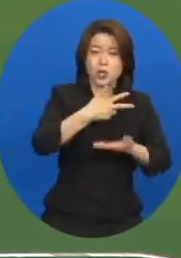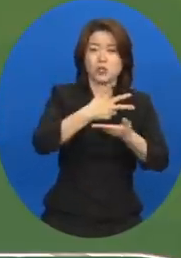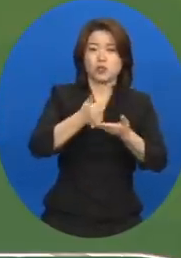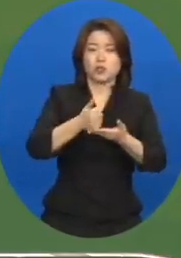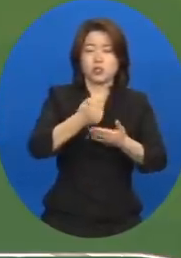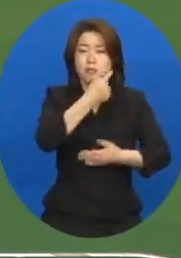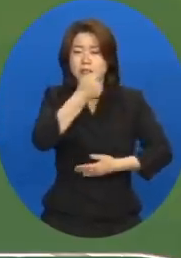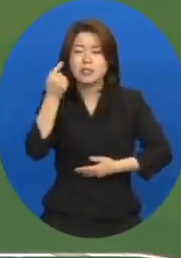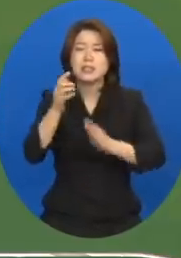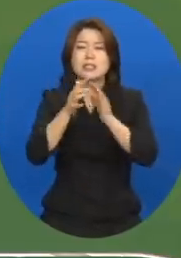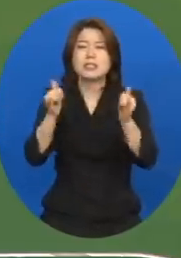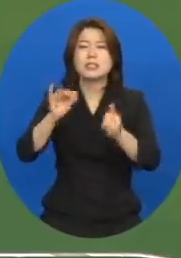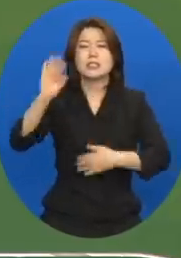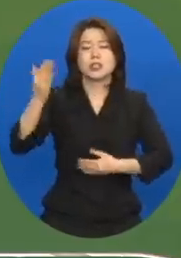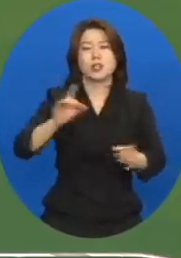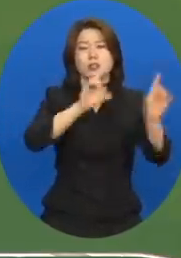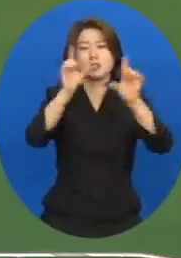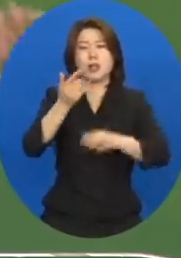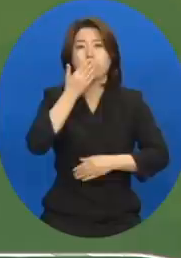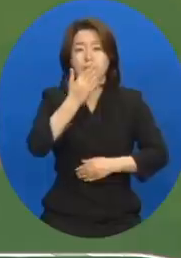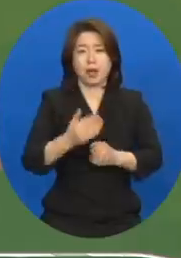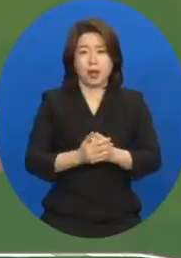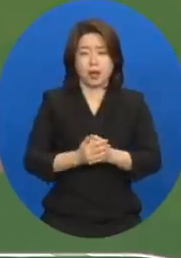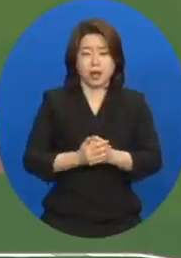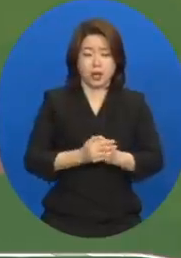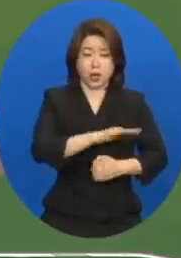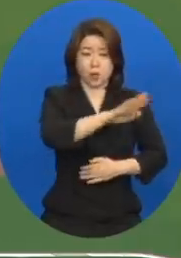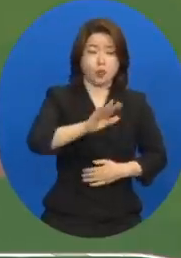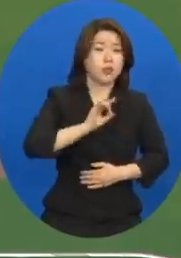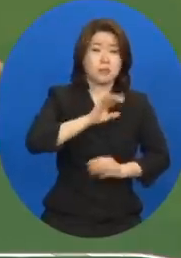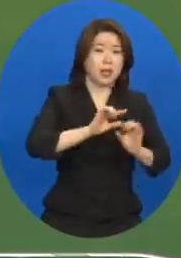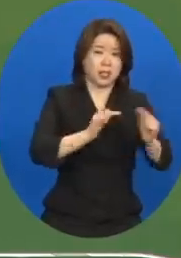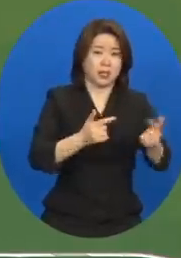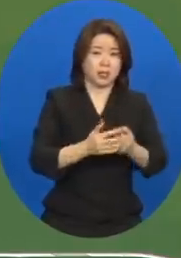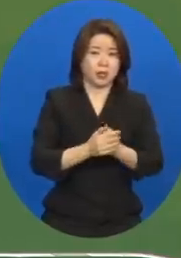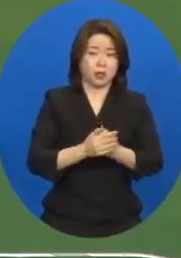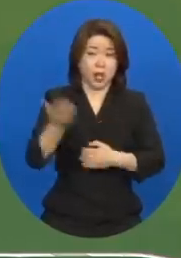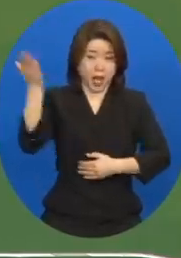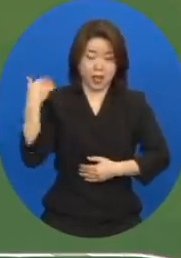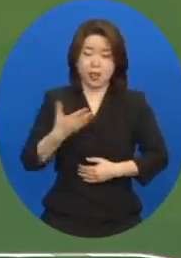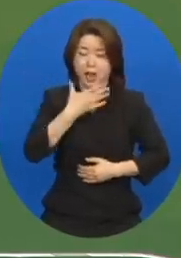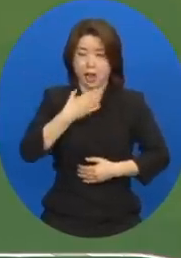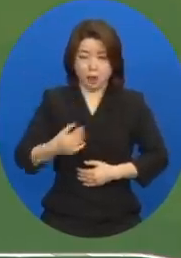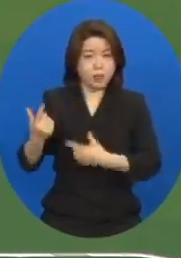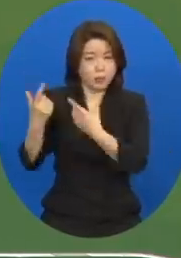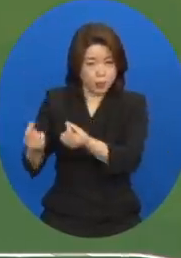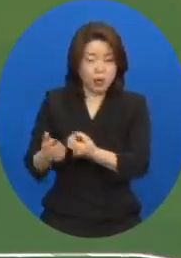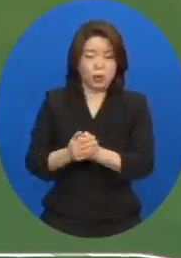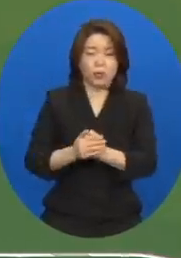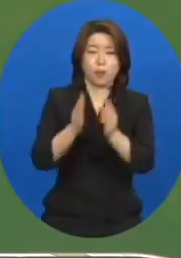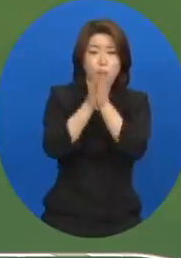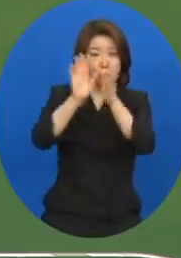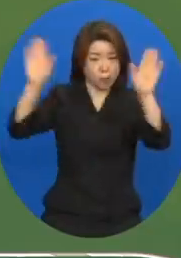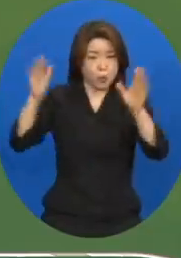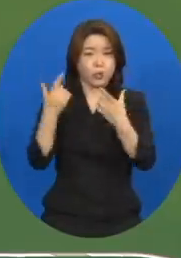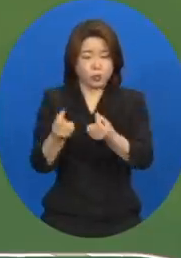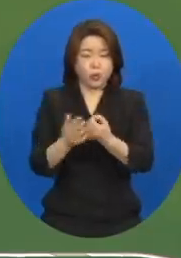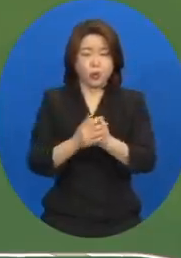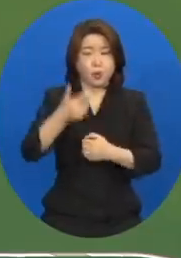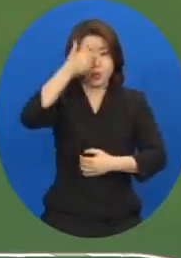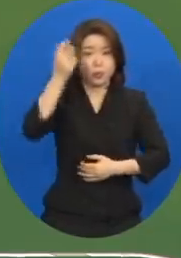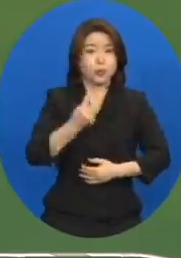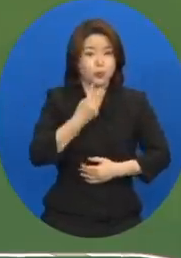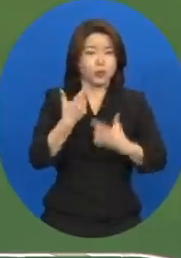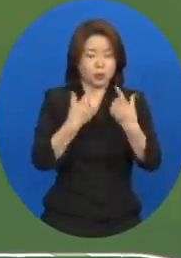증인이 되는 삶을 사는 거예요. 우리만 그런 게 아닙니다. 아브라함도 그랬고 모세도 그랬고 요셉도